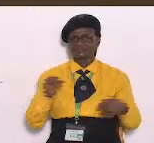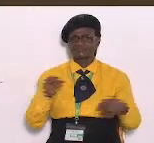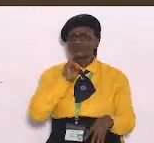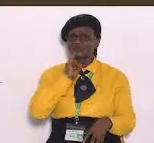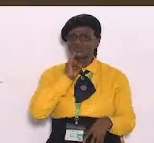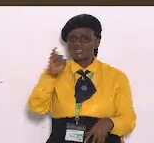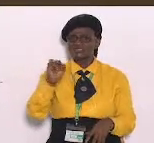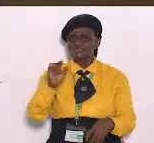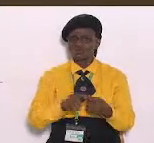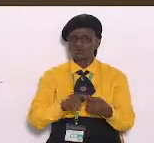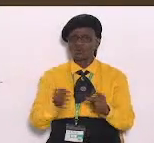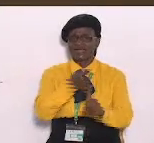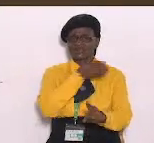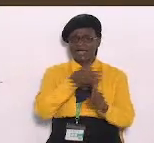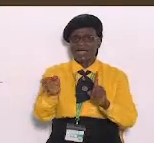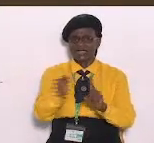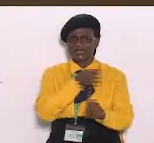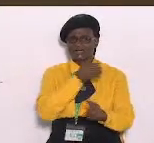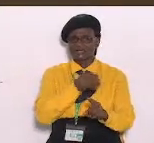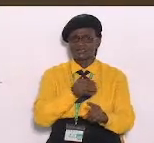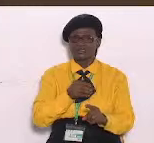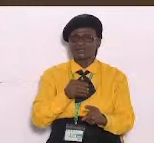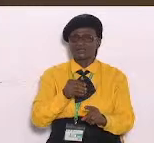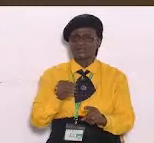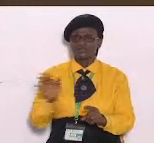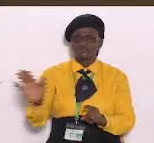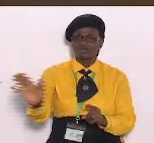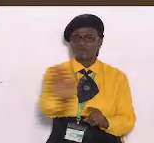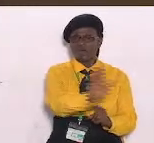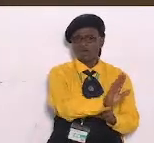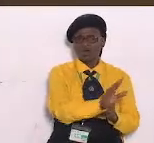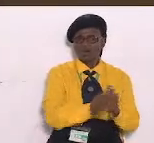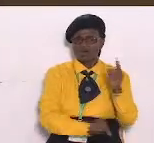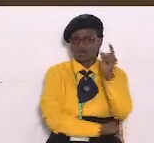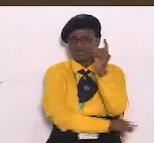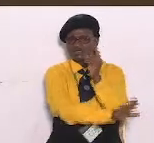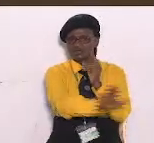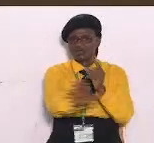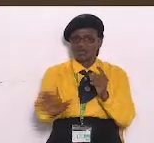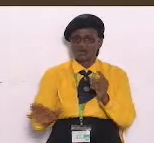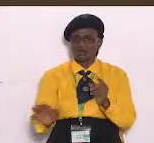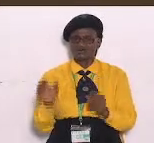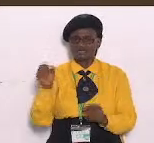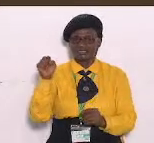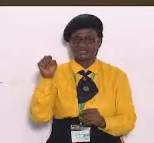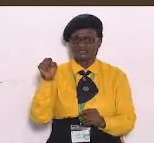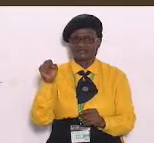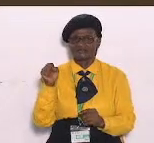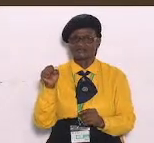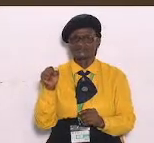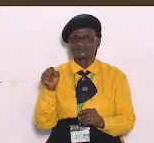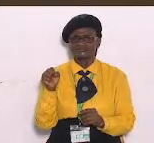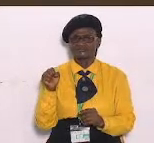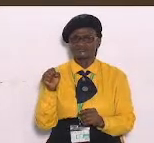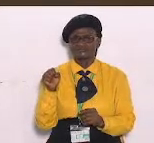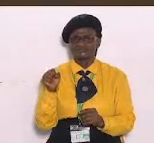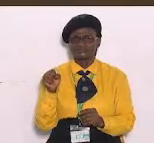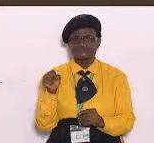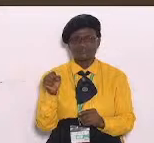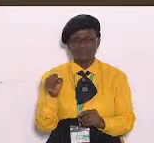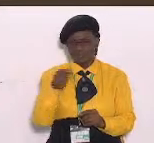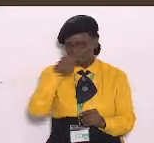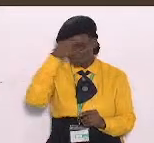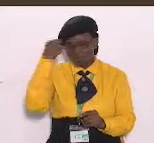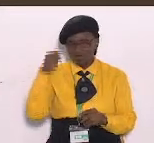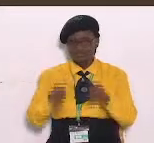l'ennemi c'est de c'est d'attaquer tes ressources le but numéro